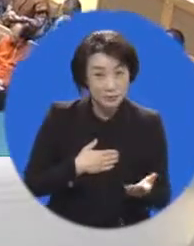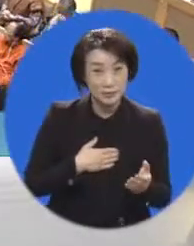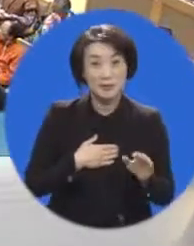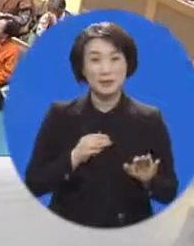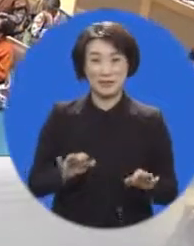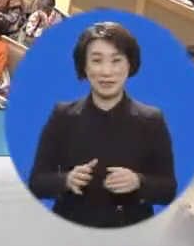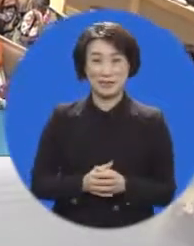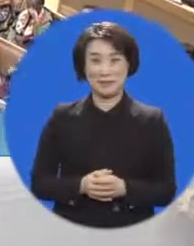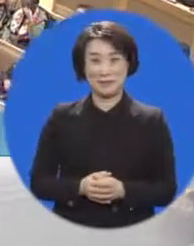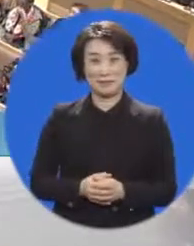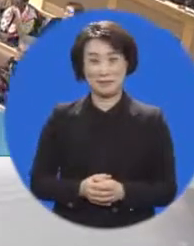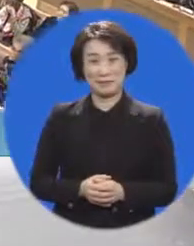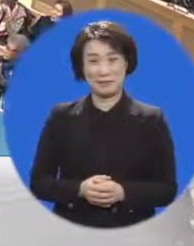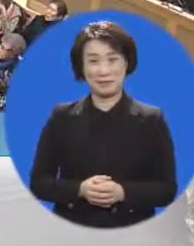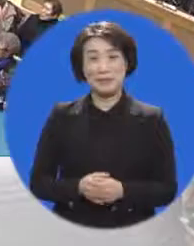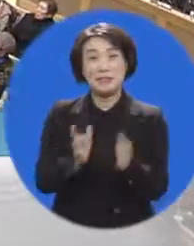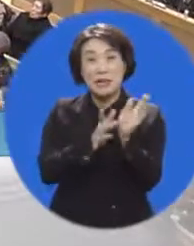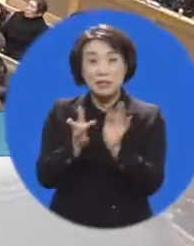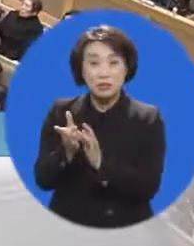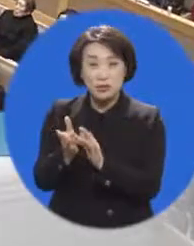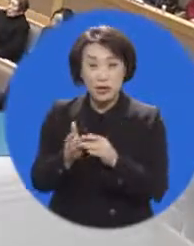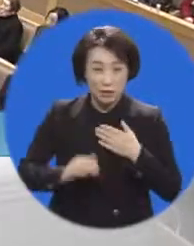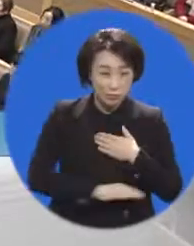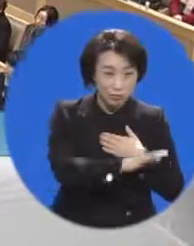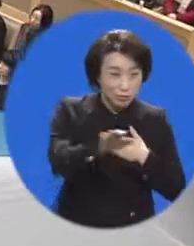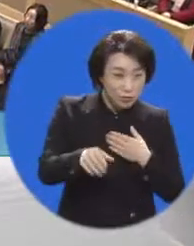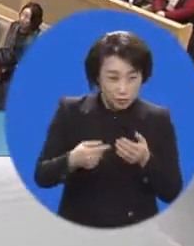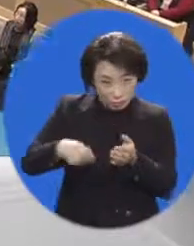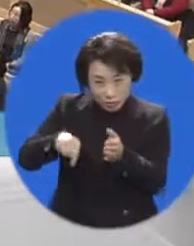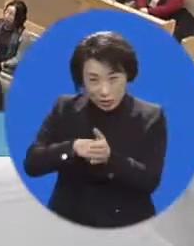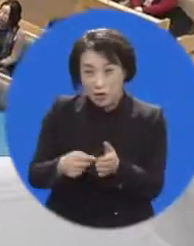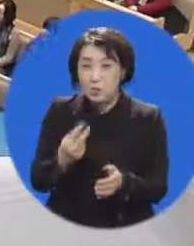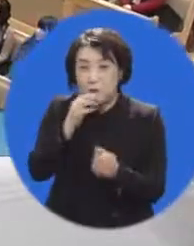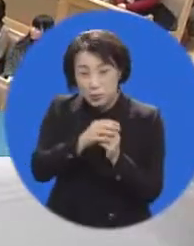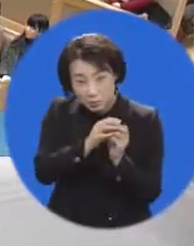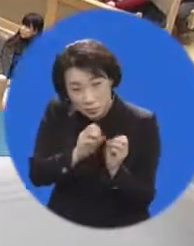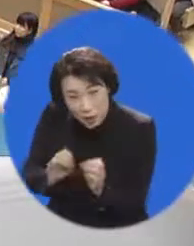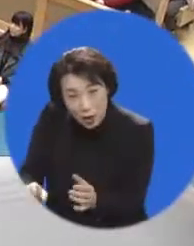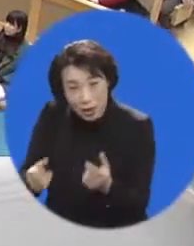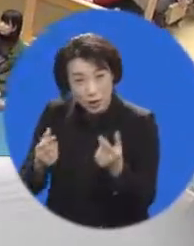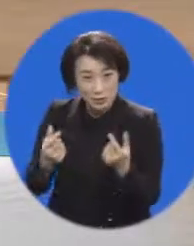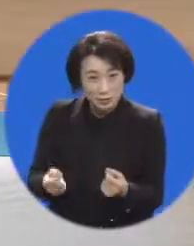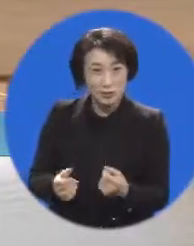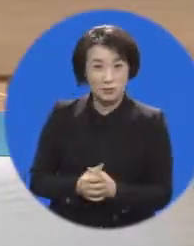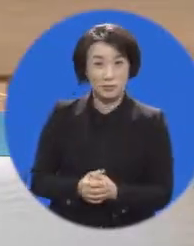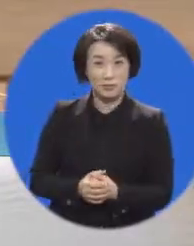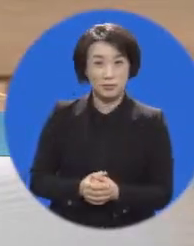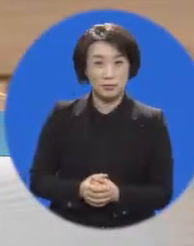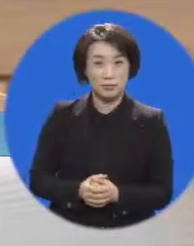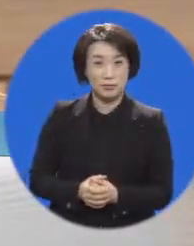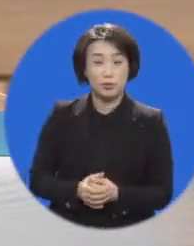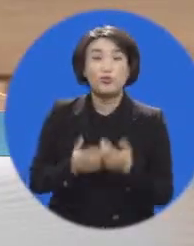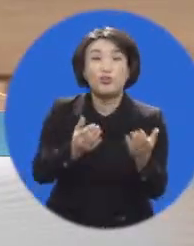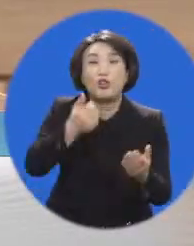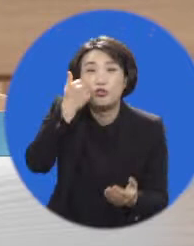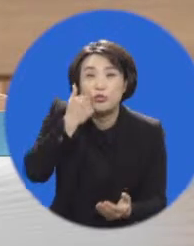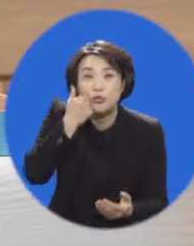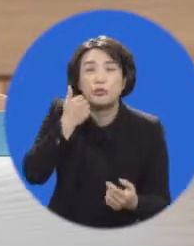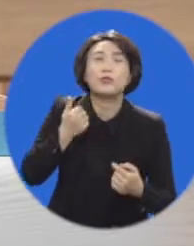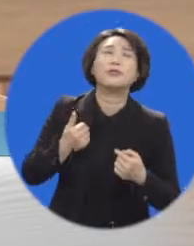예. 그가 우리를 위해서 목숨을 버리셨으니 누구에게 주려고?